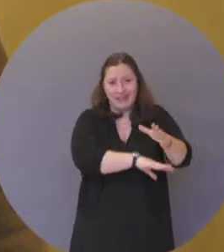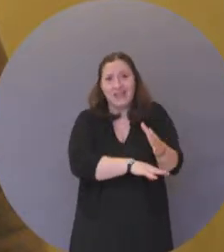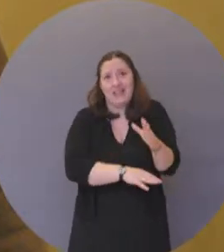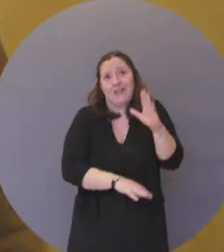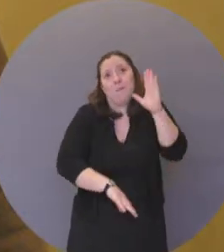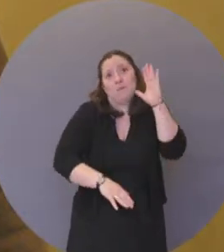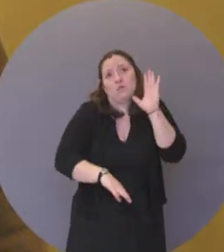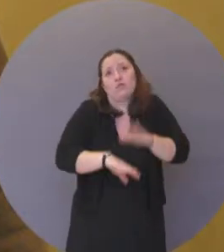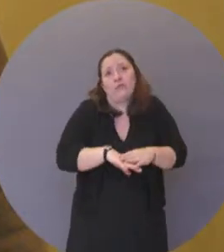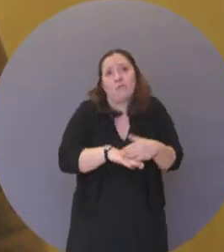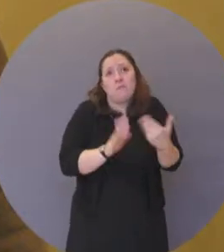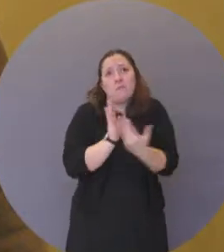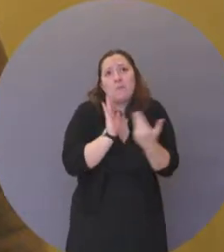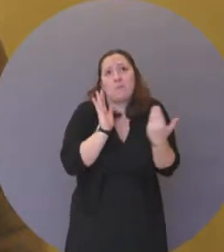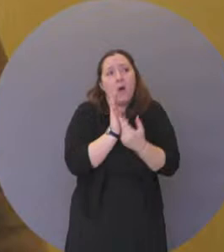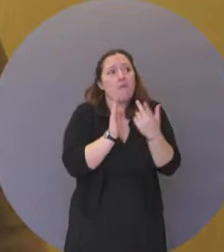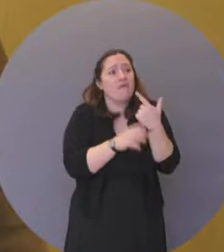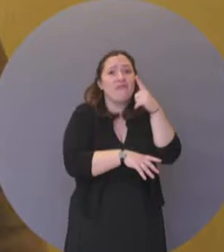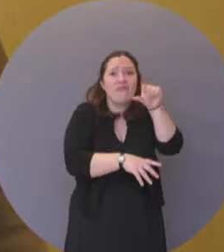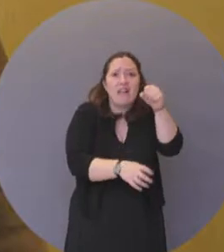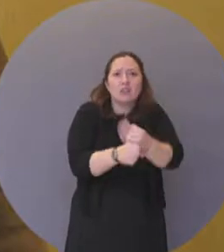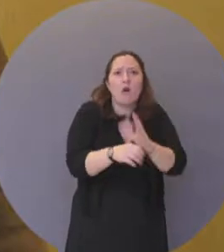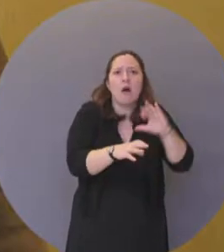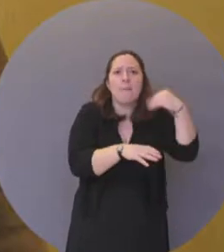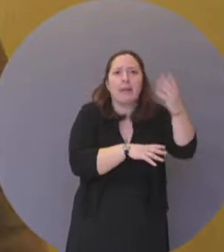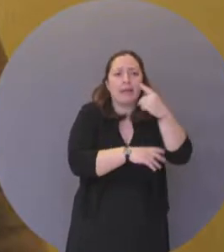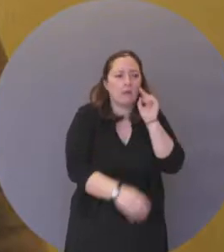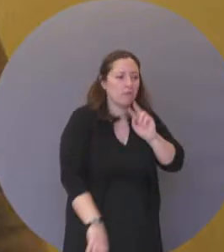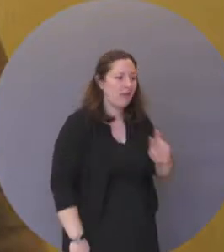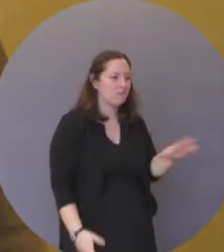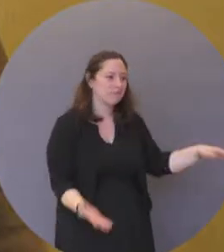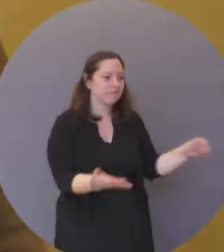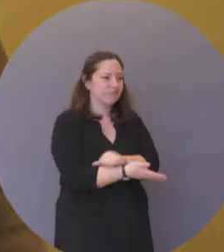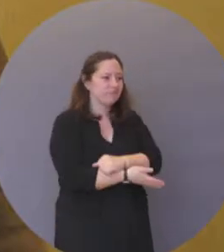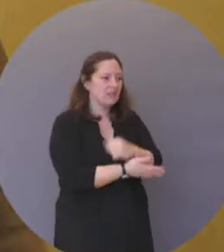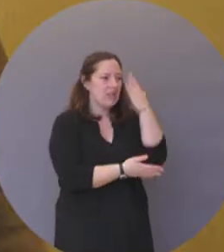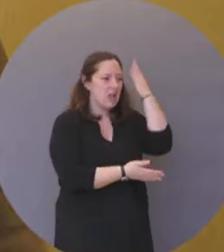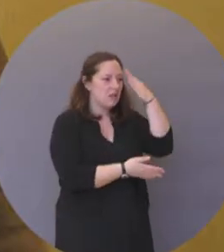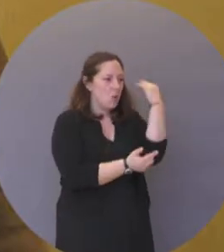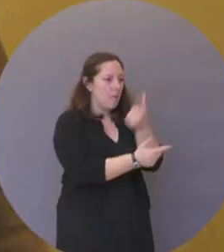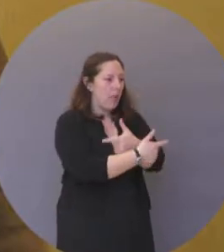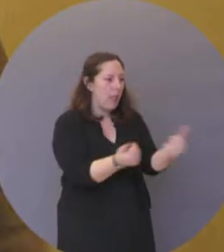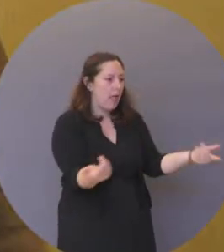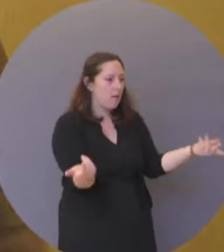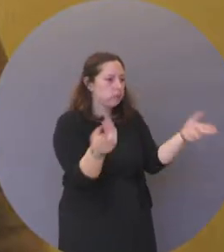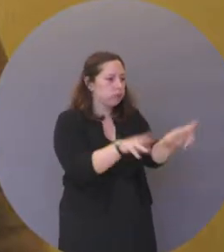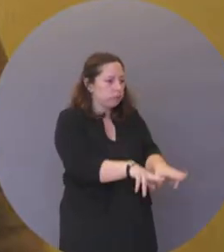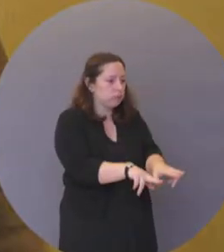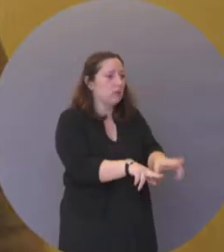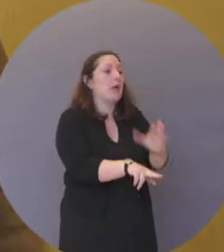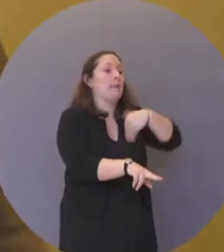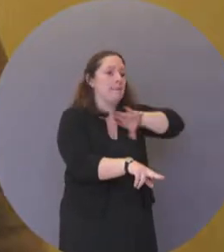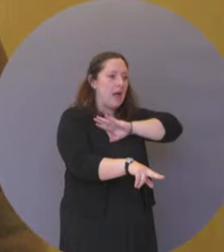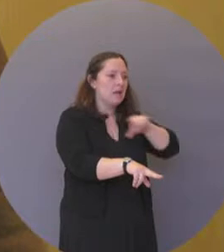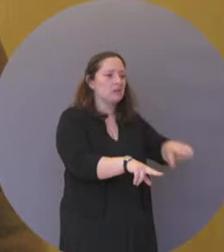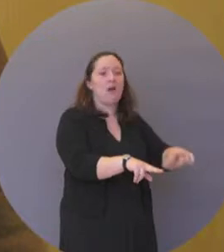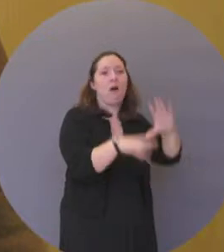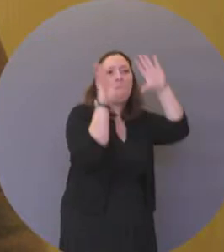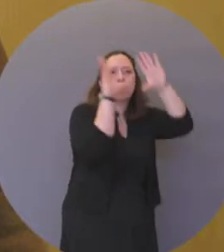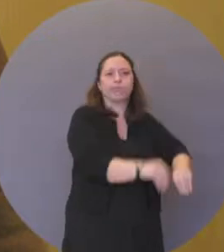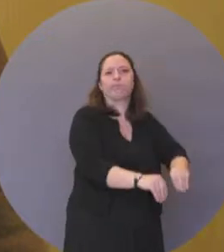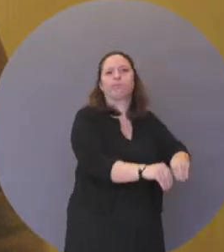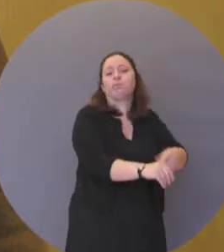qu'ils étaient inutiles et qu'ils ont détruit très clairement la biodiversité souvent dans ces secteurs-là